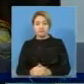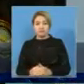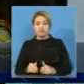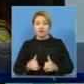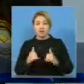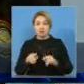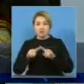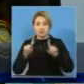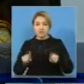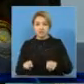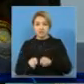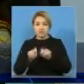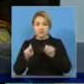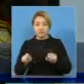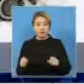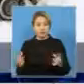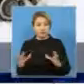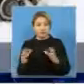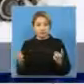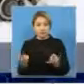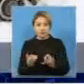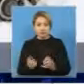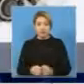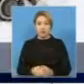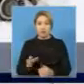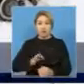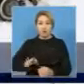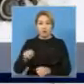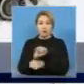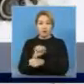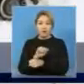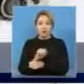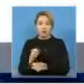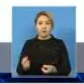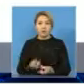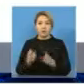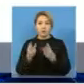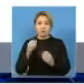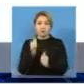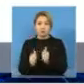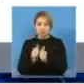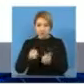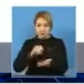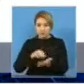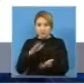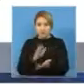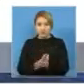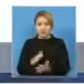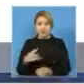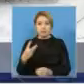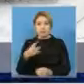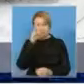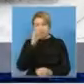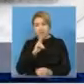арнайы шкафтың ішінде сақтау қажет. Облыста автокөліктің отқа орануы да жиі тіркеліп жатыр. Былтыр екі